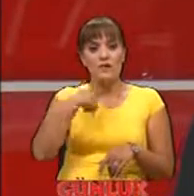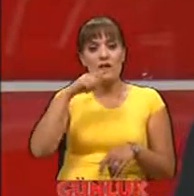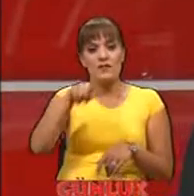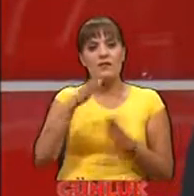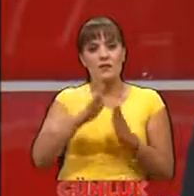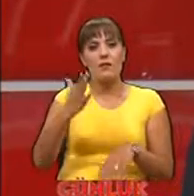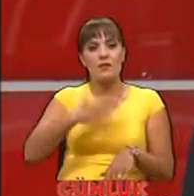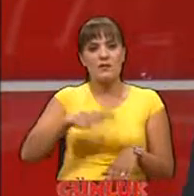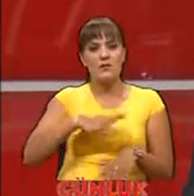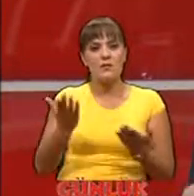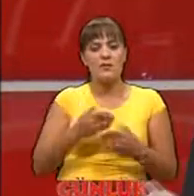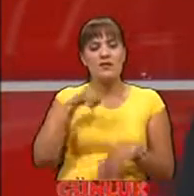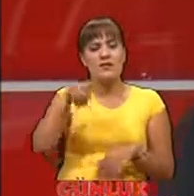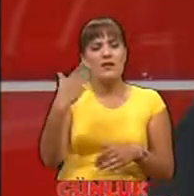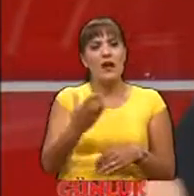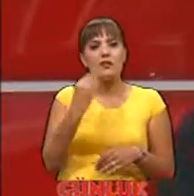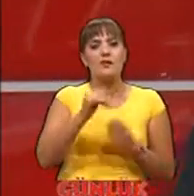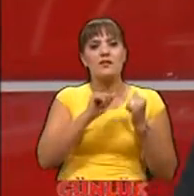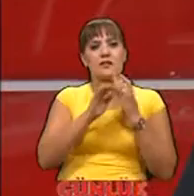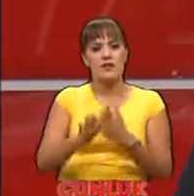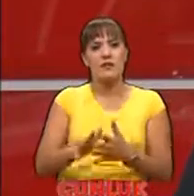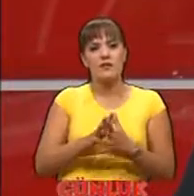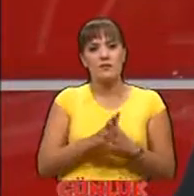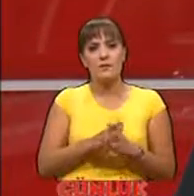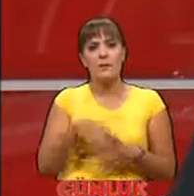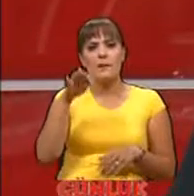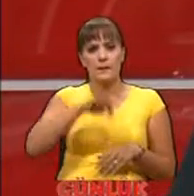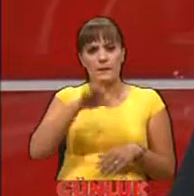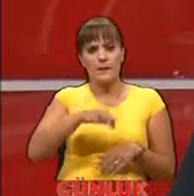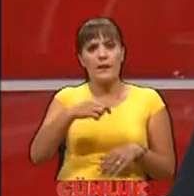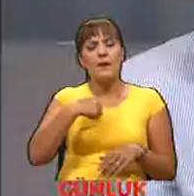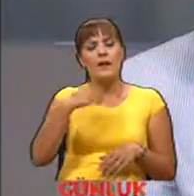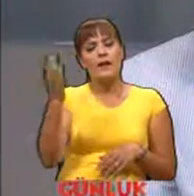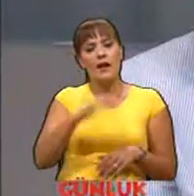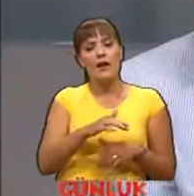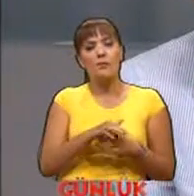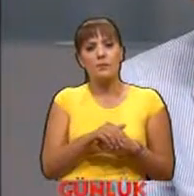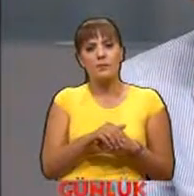sizi evet. Devam edin istiyorum aslında. Çünkü siz daha güzel sıraladınız. Buyurun. Evet. Şimdi gelelim.